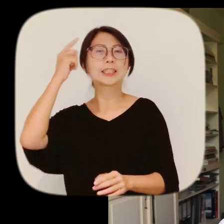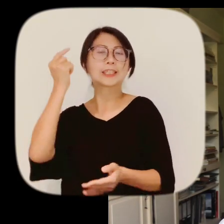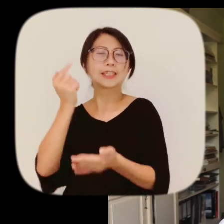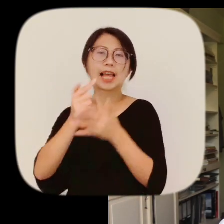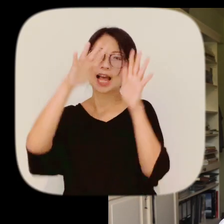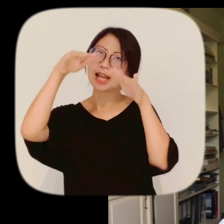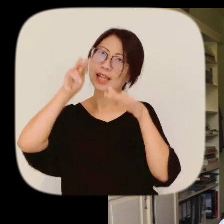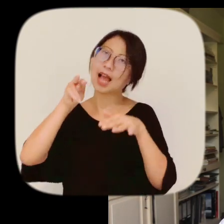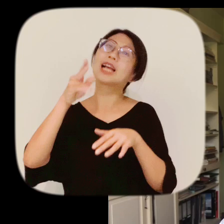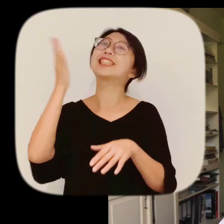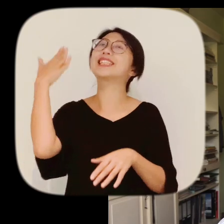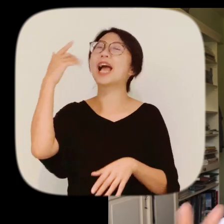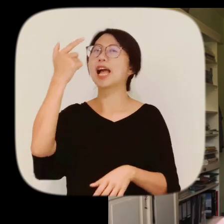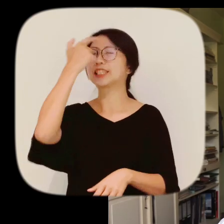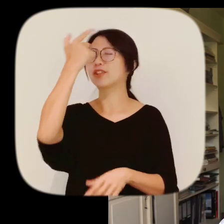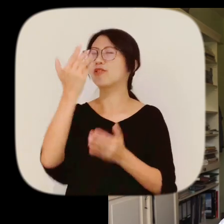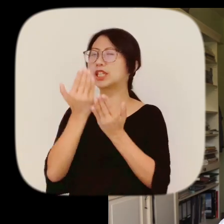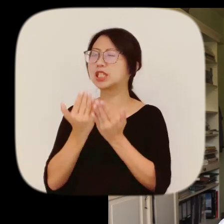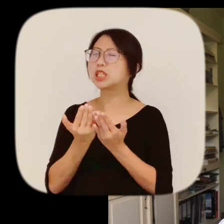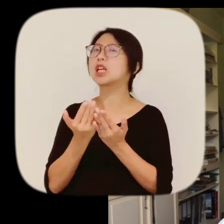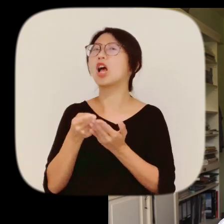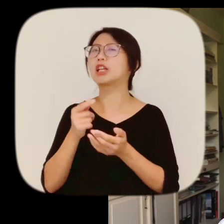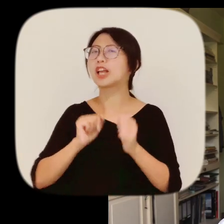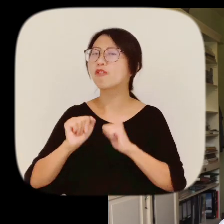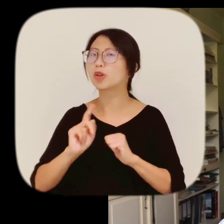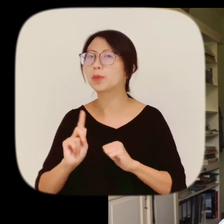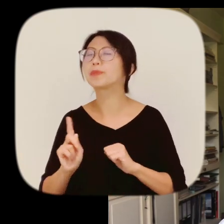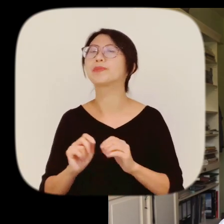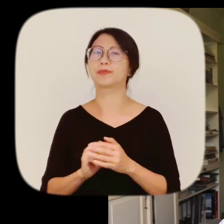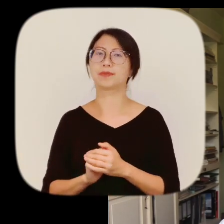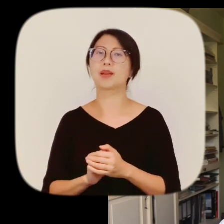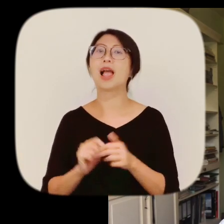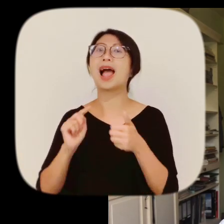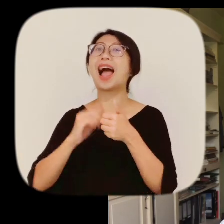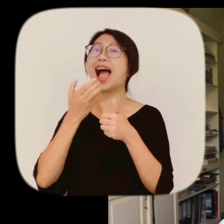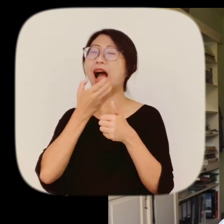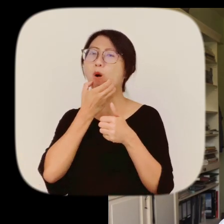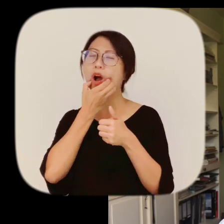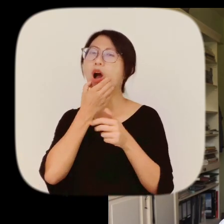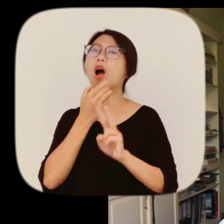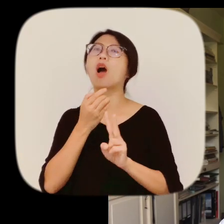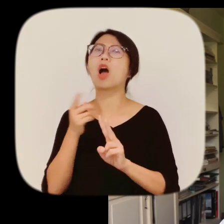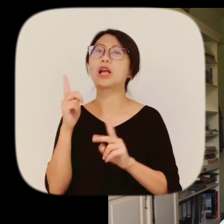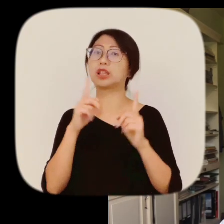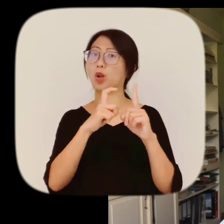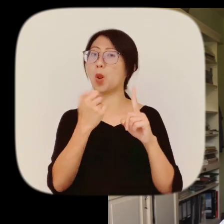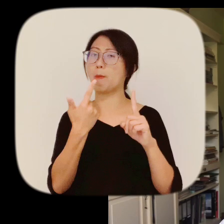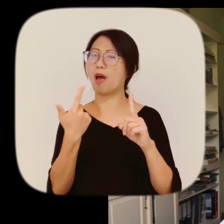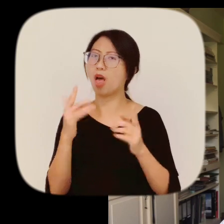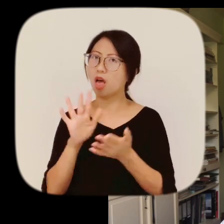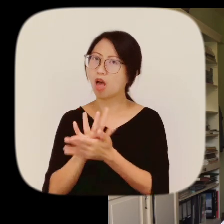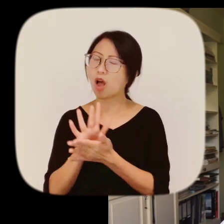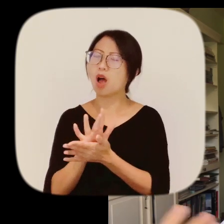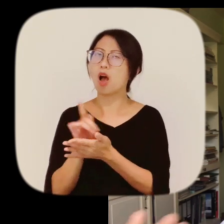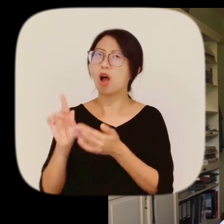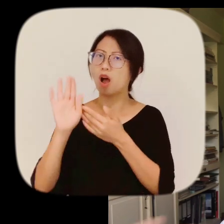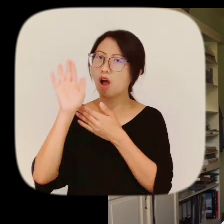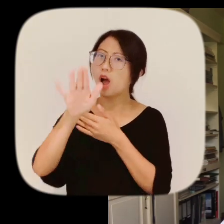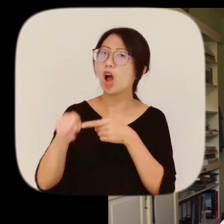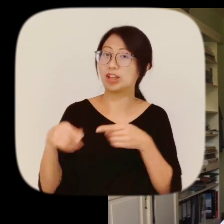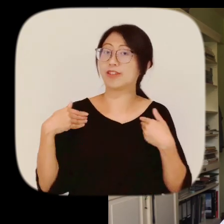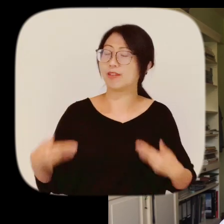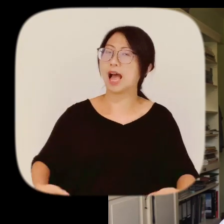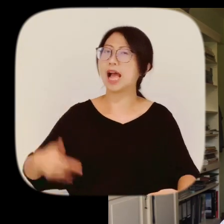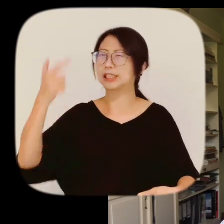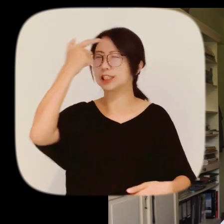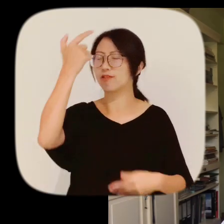知识分子的情况是怎样哈维尔一样了哈维尔作为一个自由派的知识分子呢在六八年之后呢他